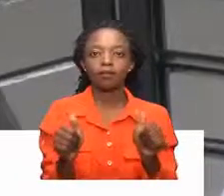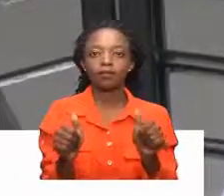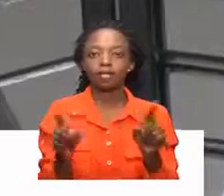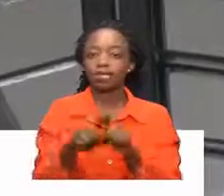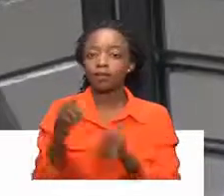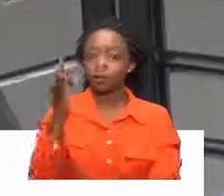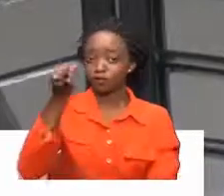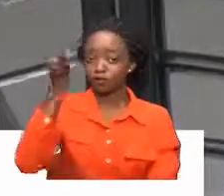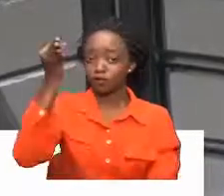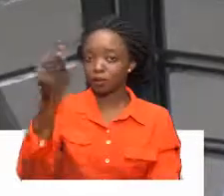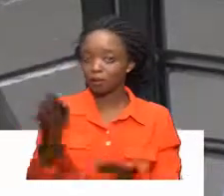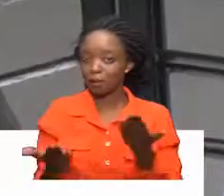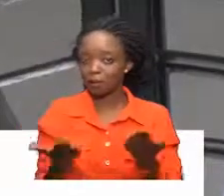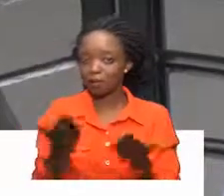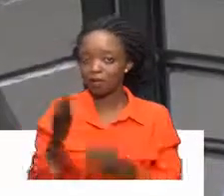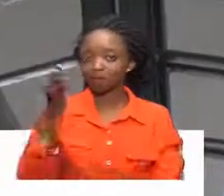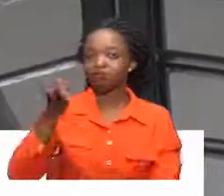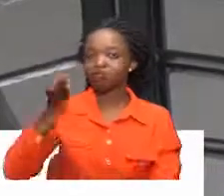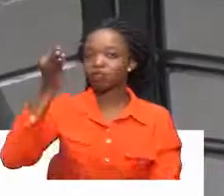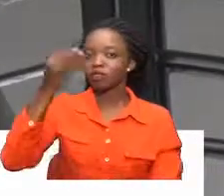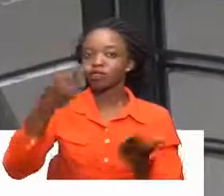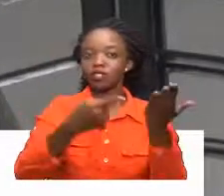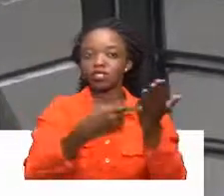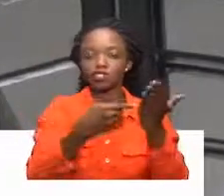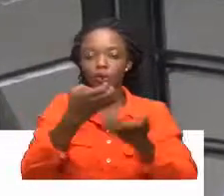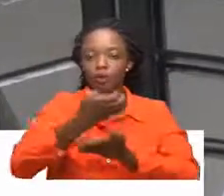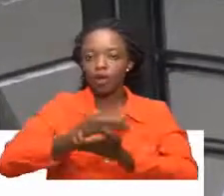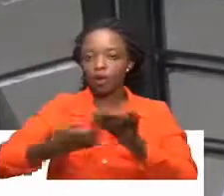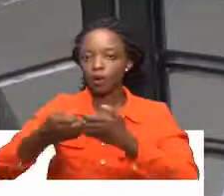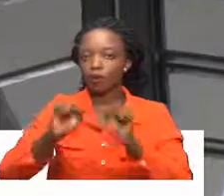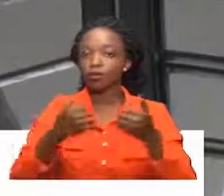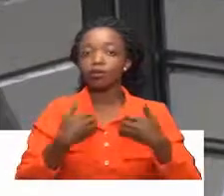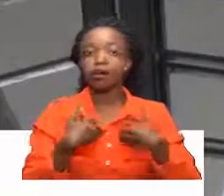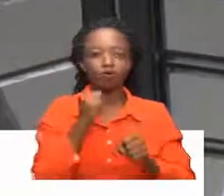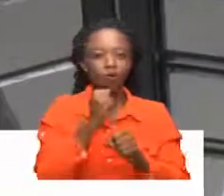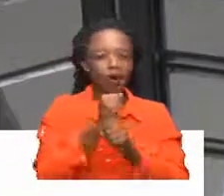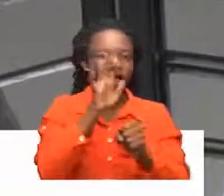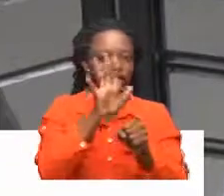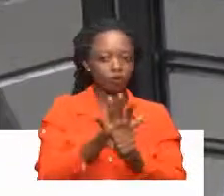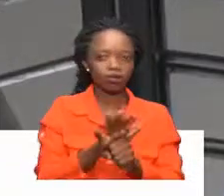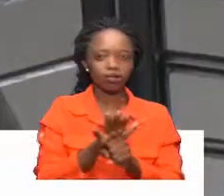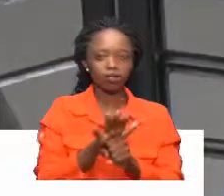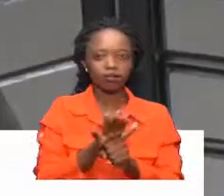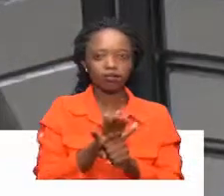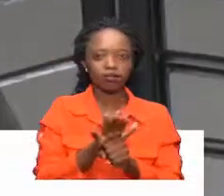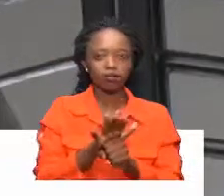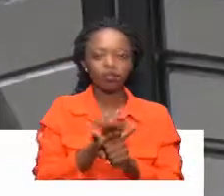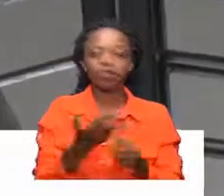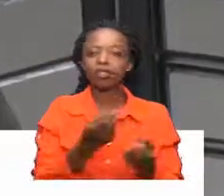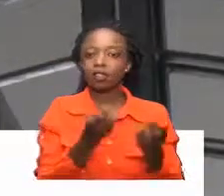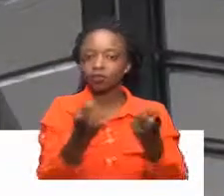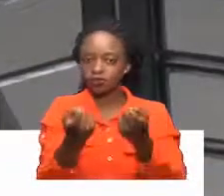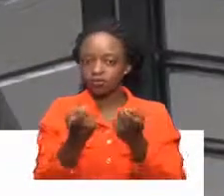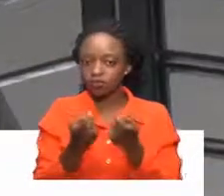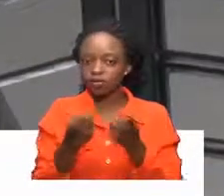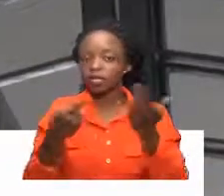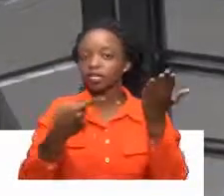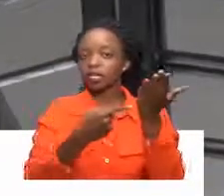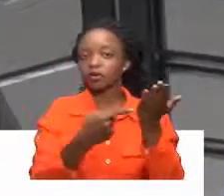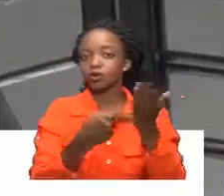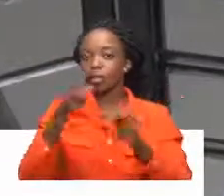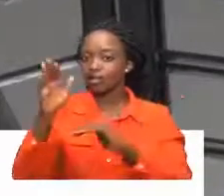za usoni, the future ni digital economy. Tutakuwa na kazi mingi sana zenye zinahitaji teknolojia kushinda